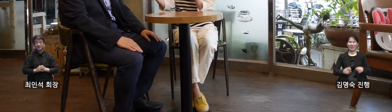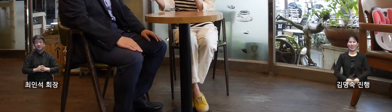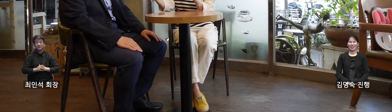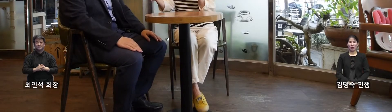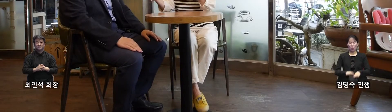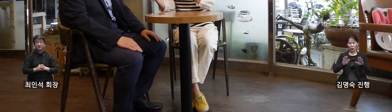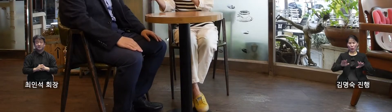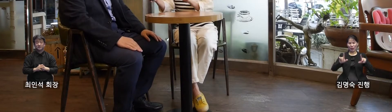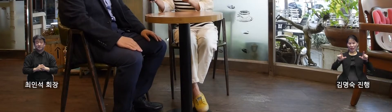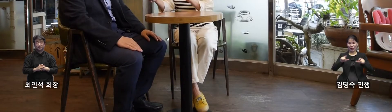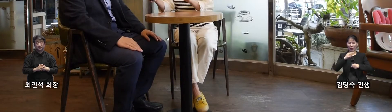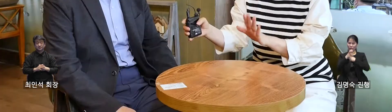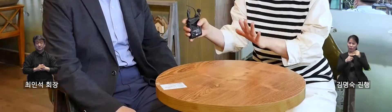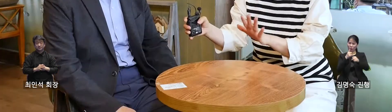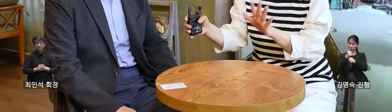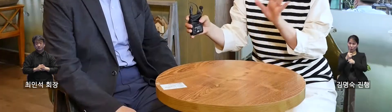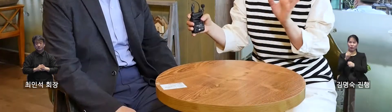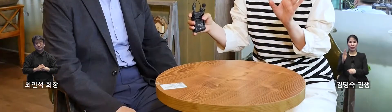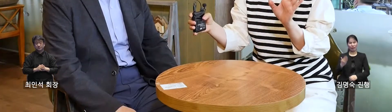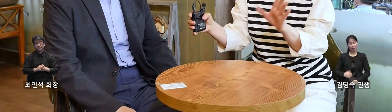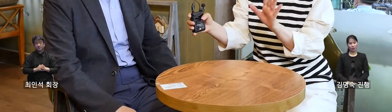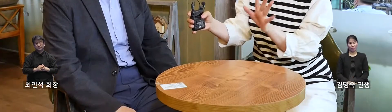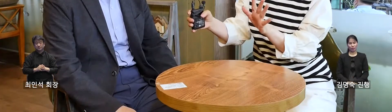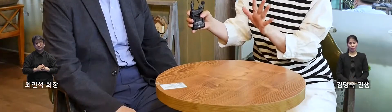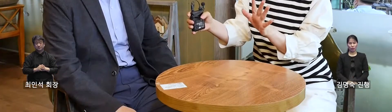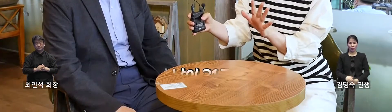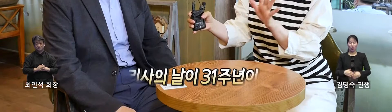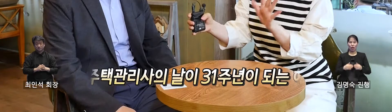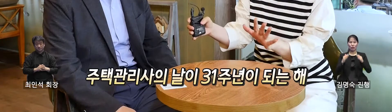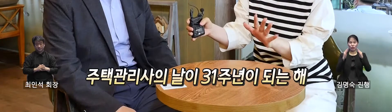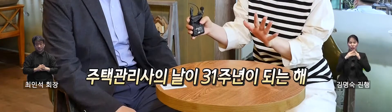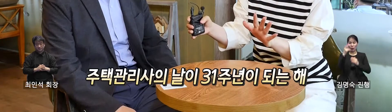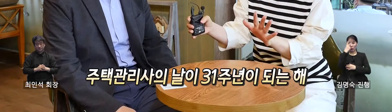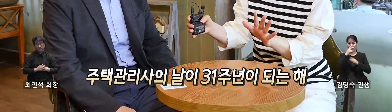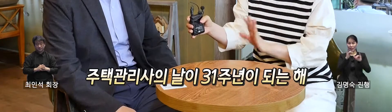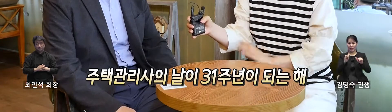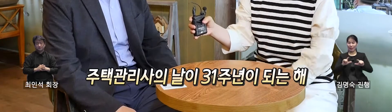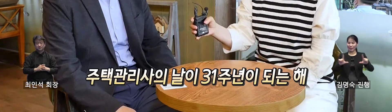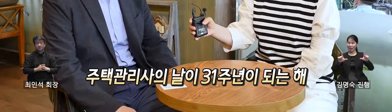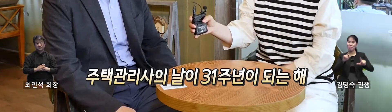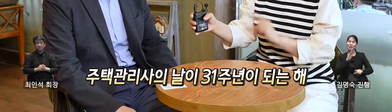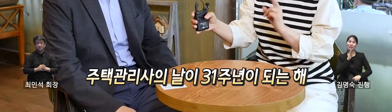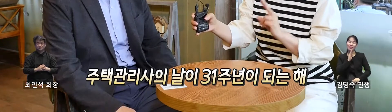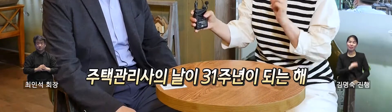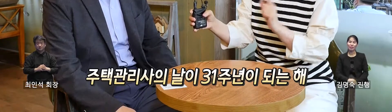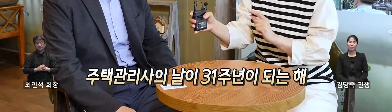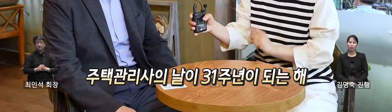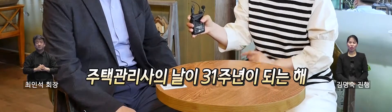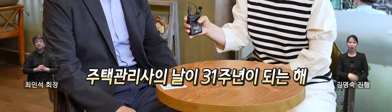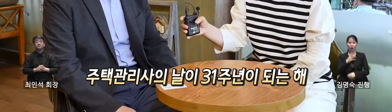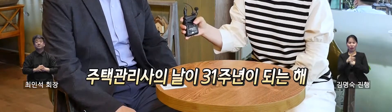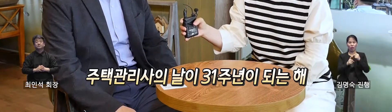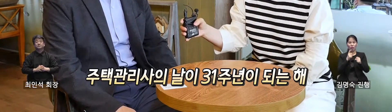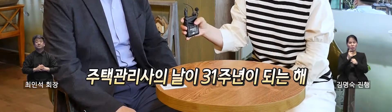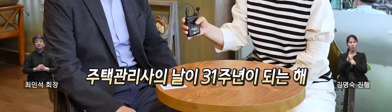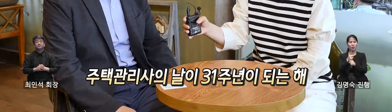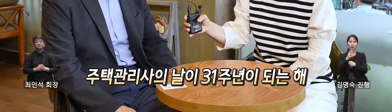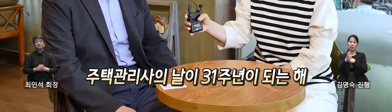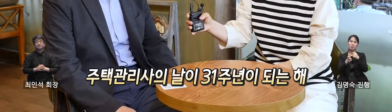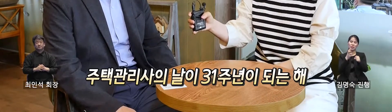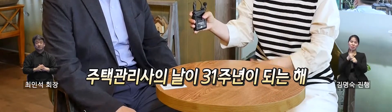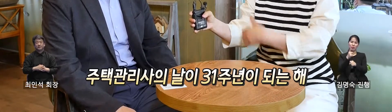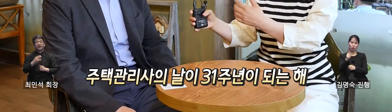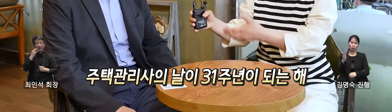자, 올해가 31번째 주택관리사의 날. 네네. 아, 벌써 31살을 먹었네요.